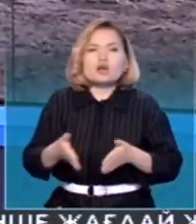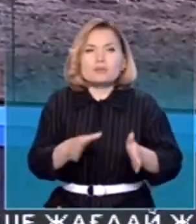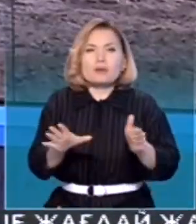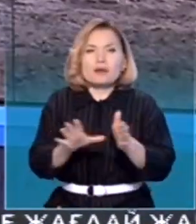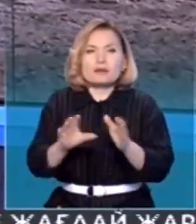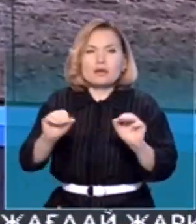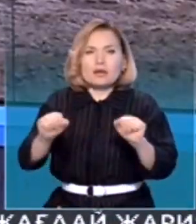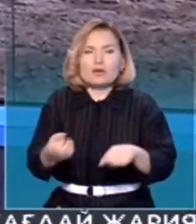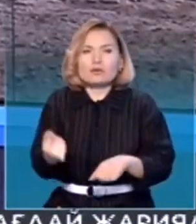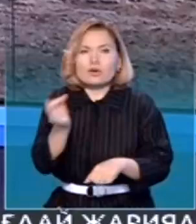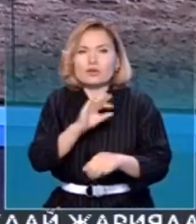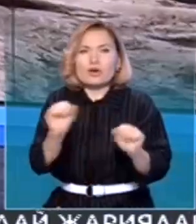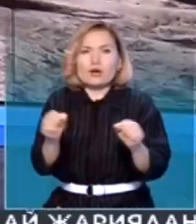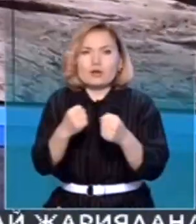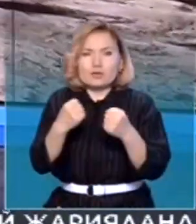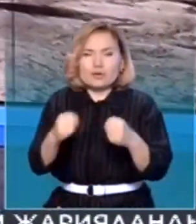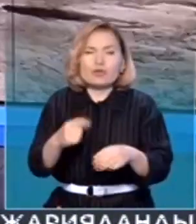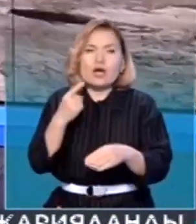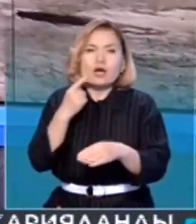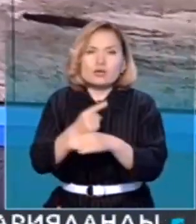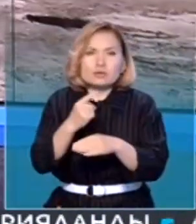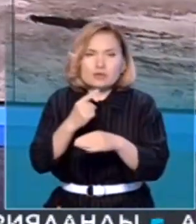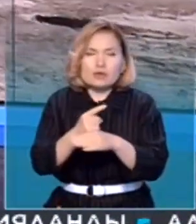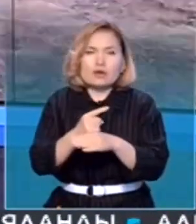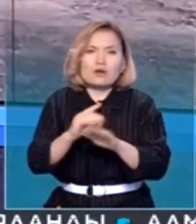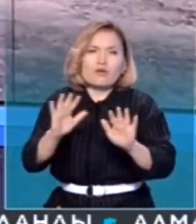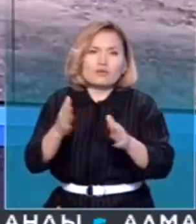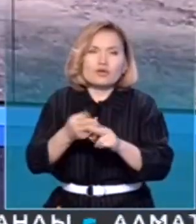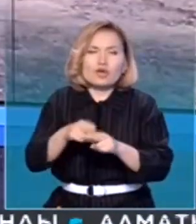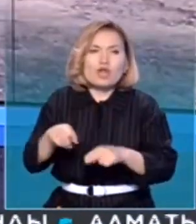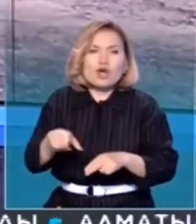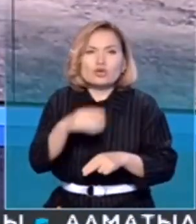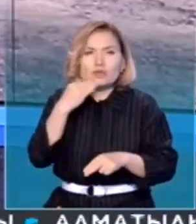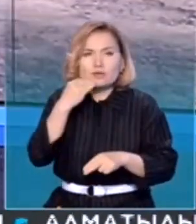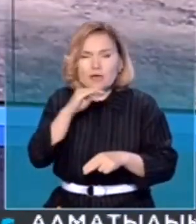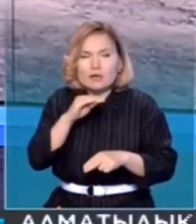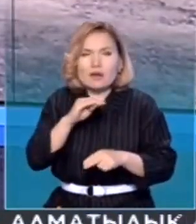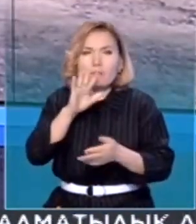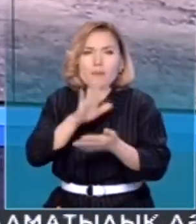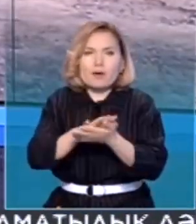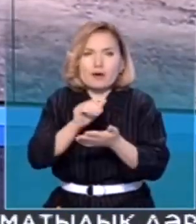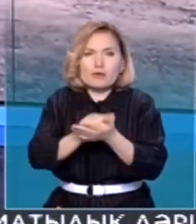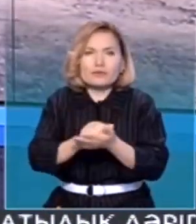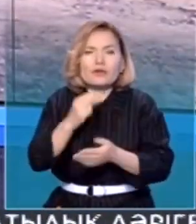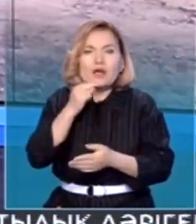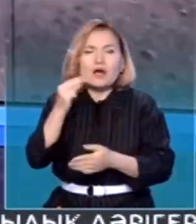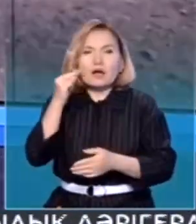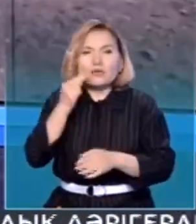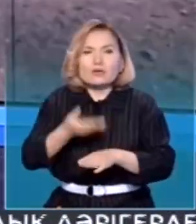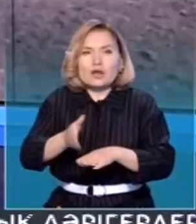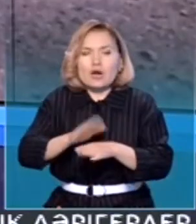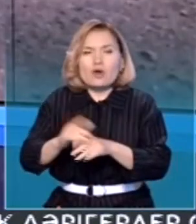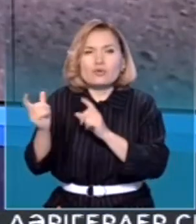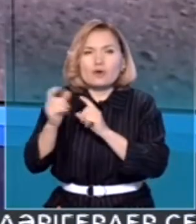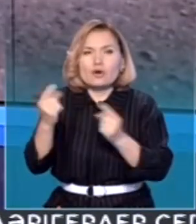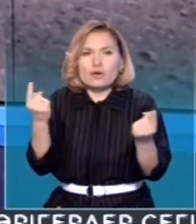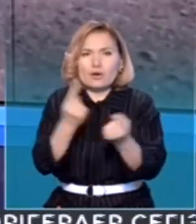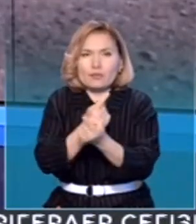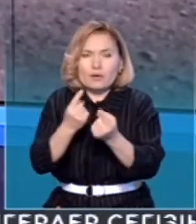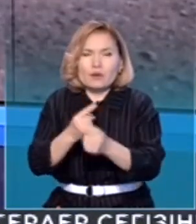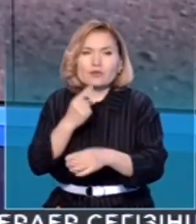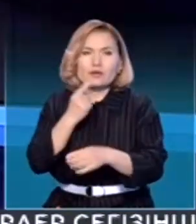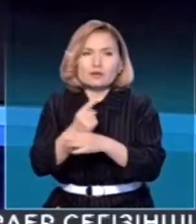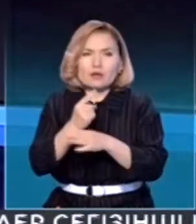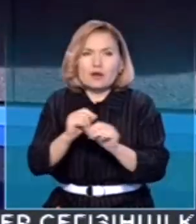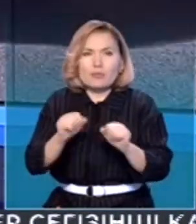жолда самокаттардың жүру жылдамдығына шектеу қойылса, жол сапасын құртатын қытайлық ауыр жүк көліктеріне елде жүруге тыйым салынуы